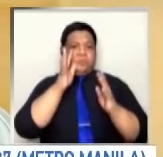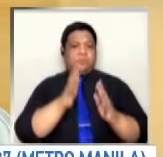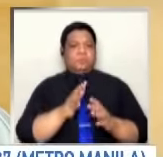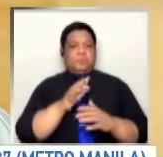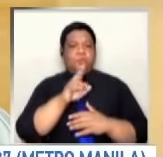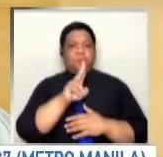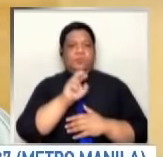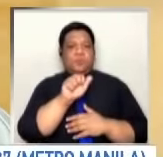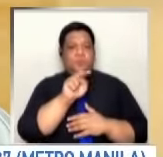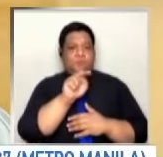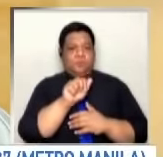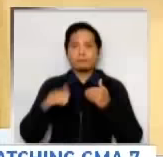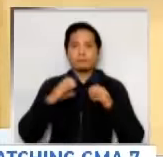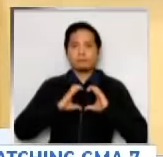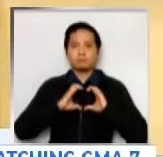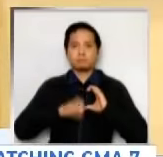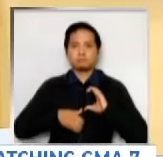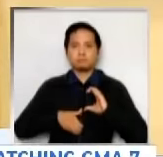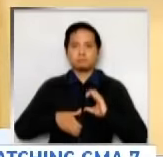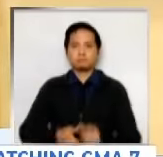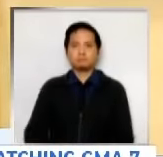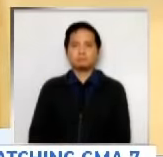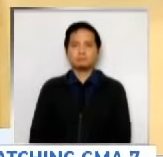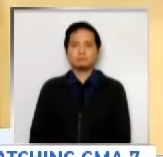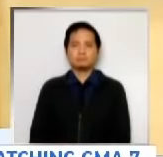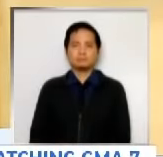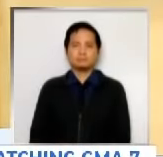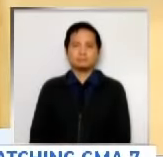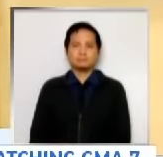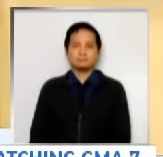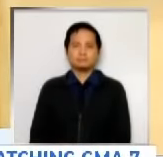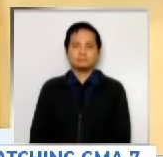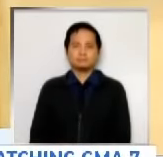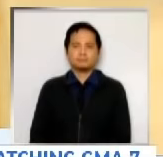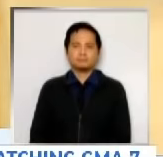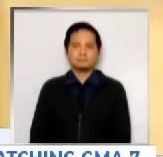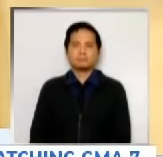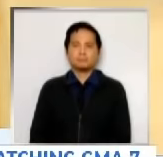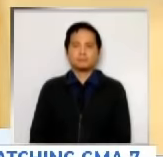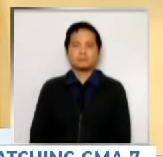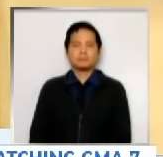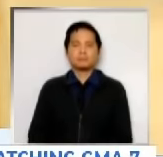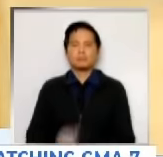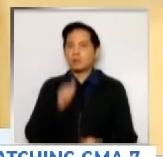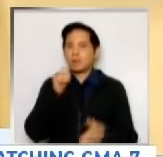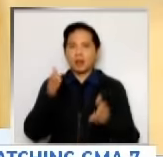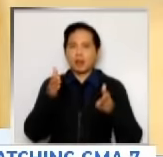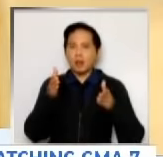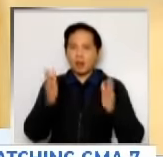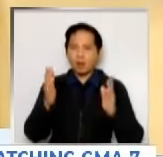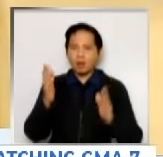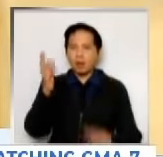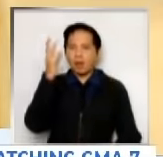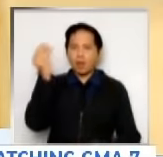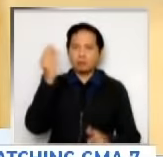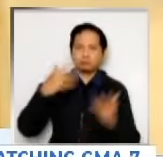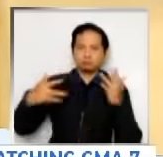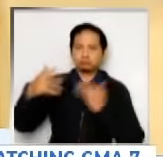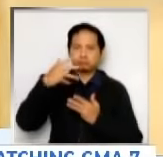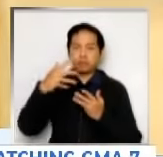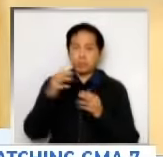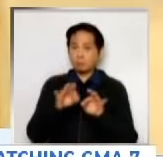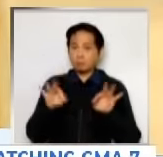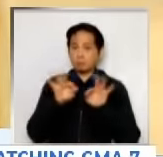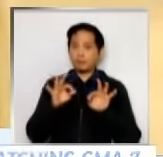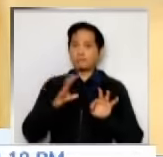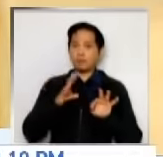Usana. Salamat din po, sir. Maliban sa mga hindi otorisadong lumabas o wala namang essential na biyahe, sinita rin ang mga